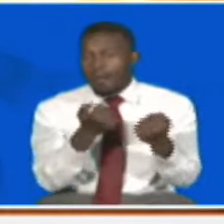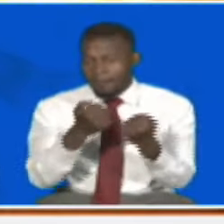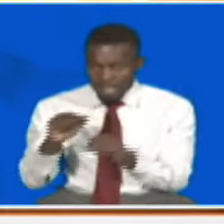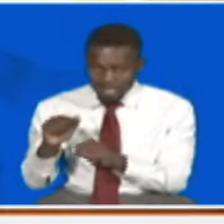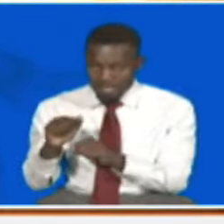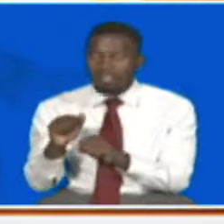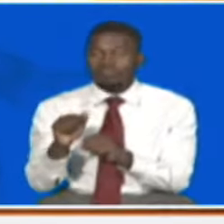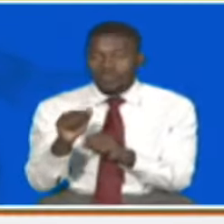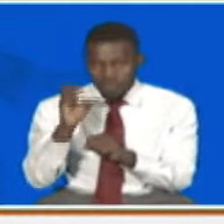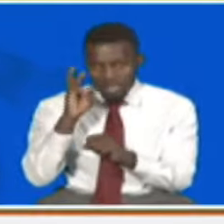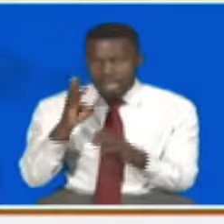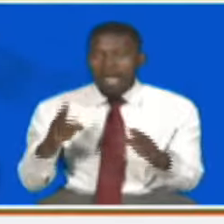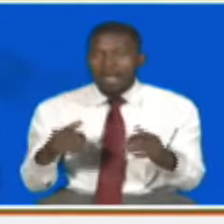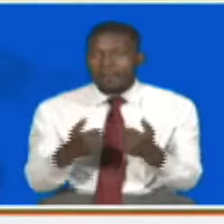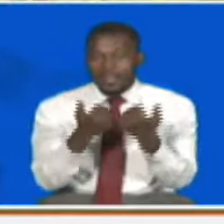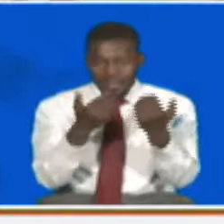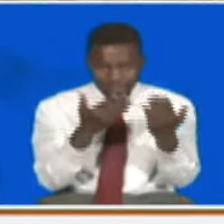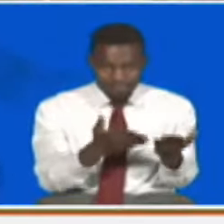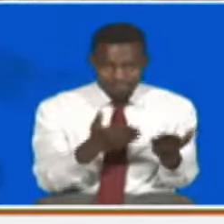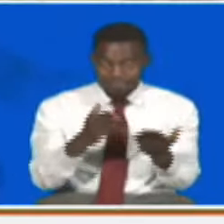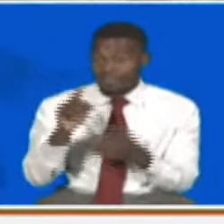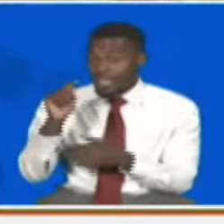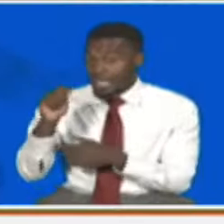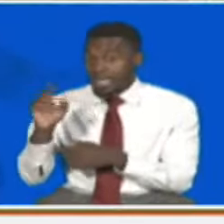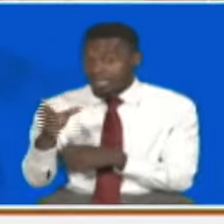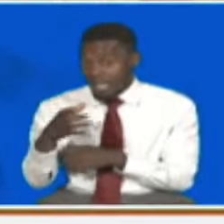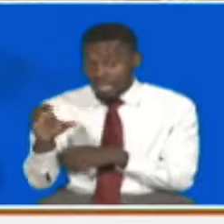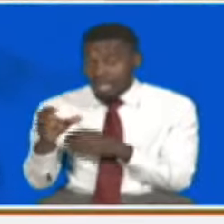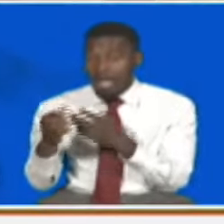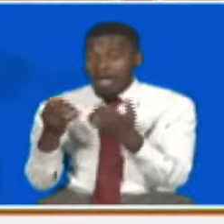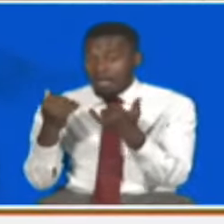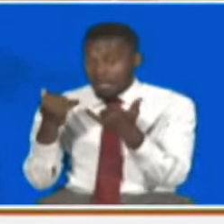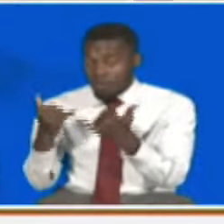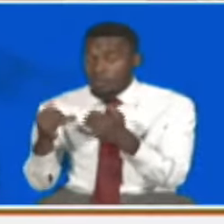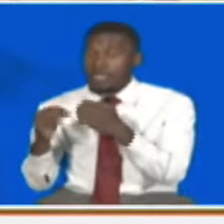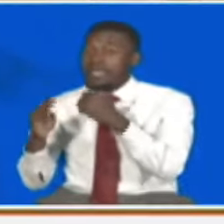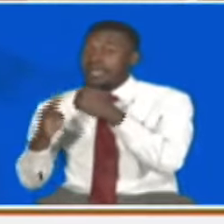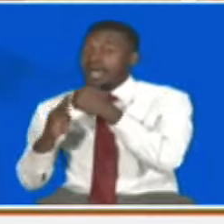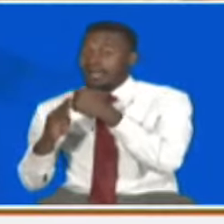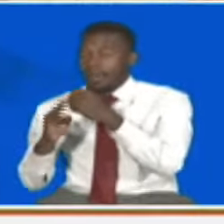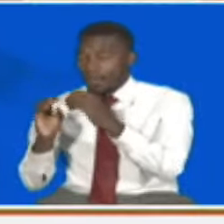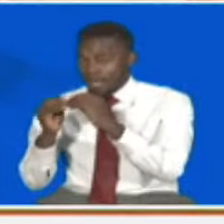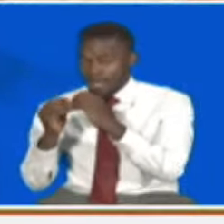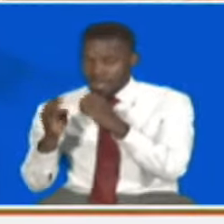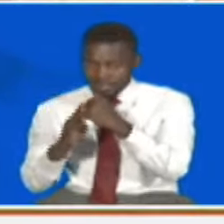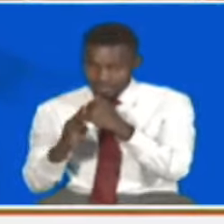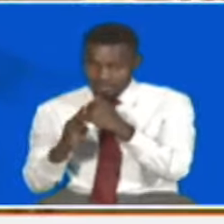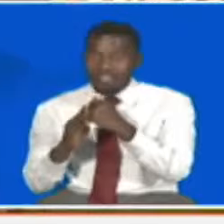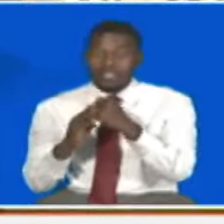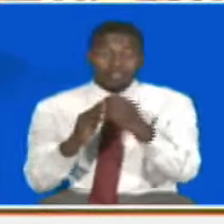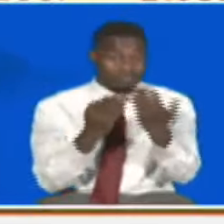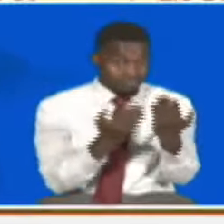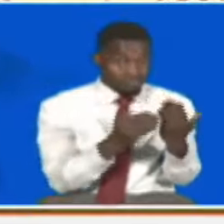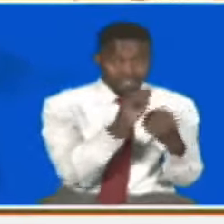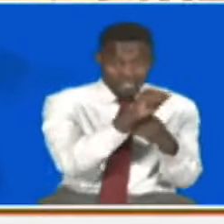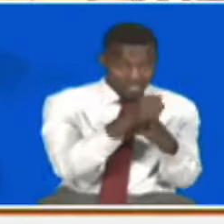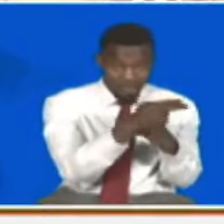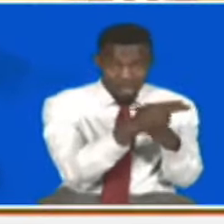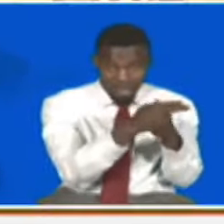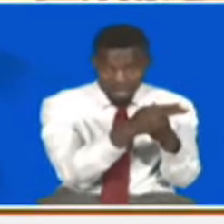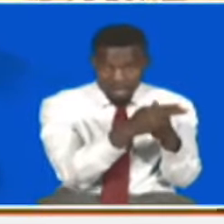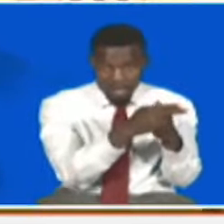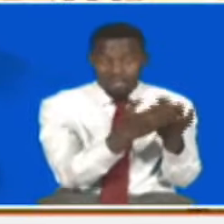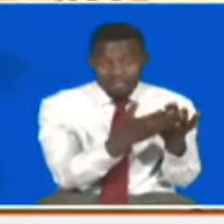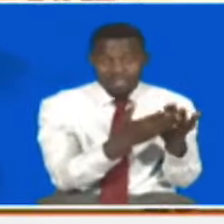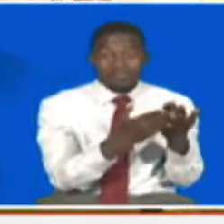hiyo itasakatwa. Tusker wanashikilia nafasi ya sita wakiwa na alama 31 jedwalini. Shabana nao watanuia kunasa